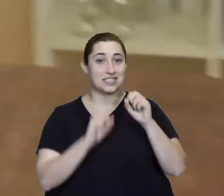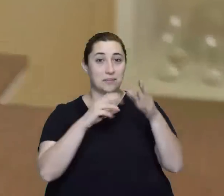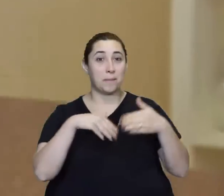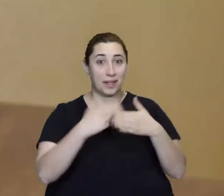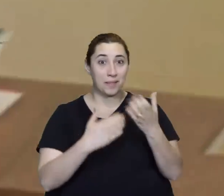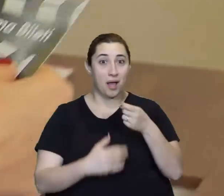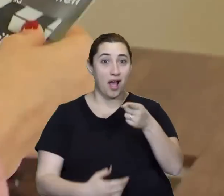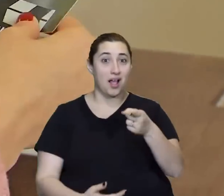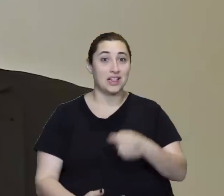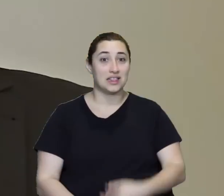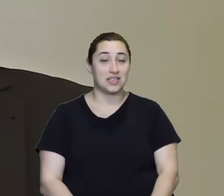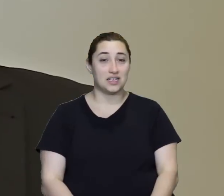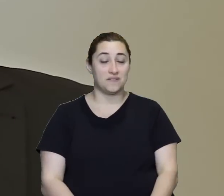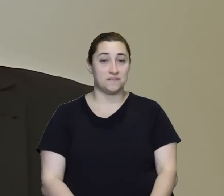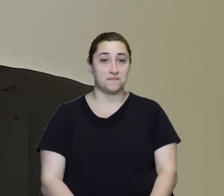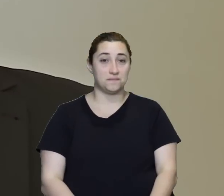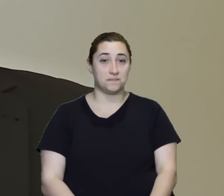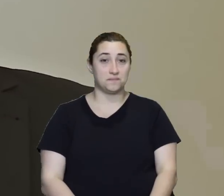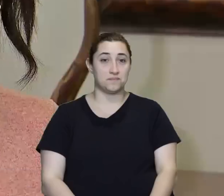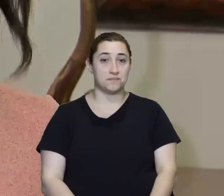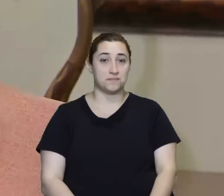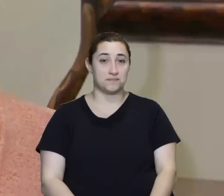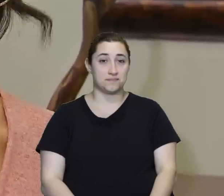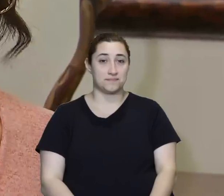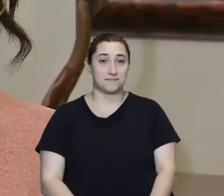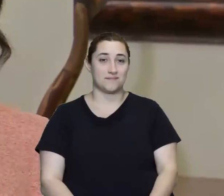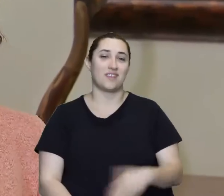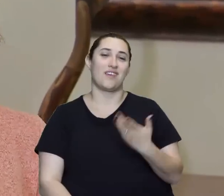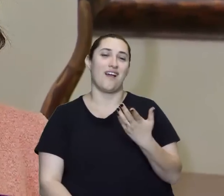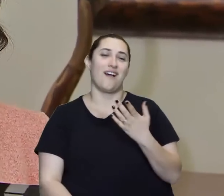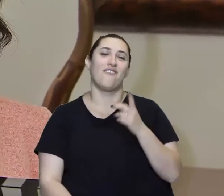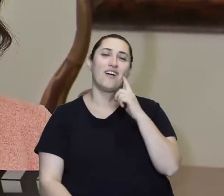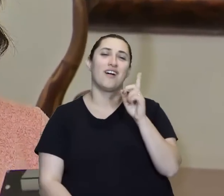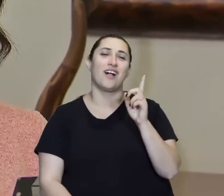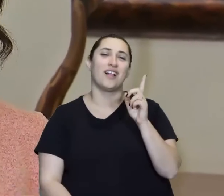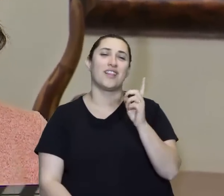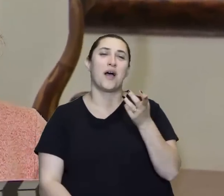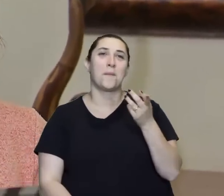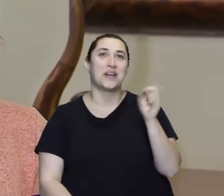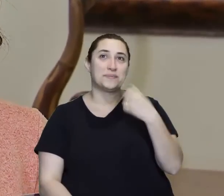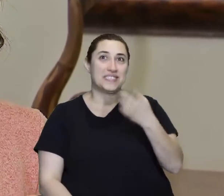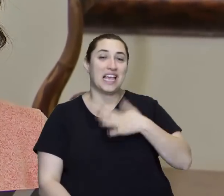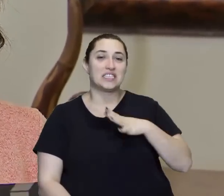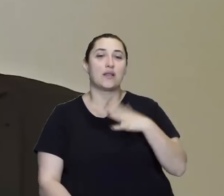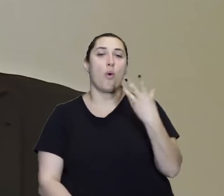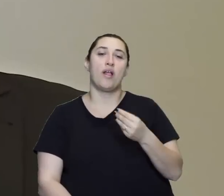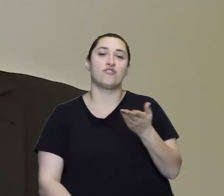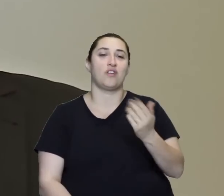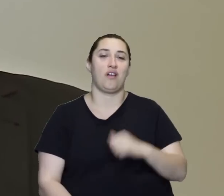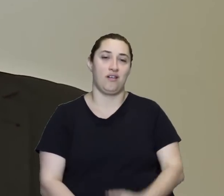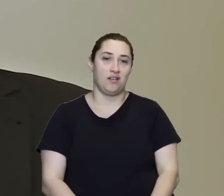Sinema bileti mi aldın Beton? Biletler elinde. Ya var ya, başka bir şey isteseymişim